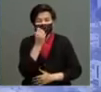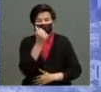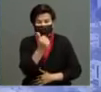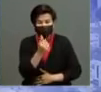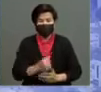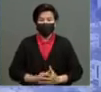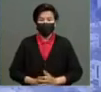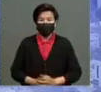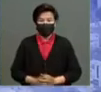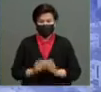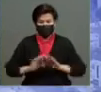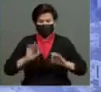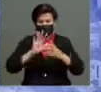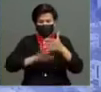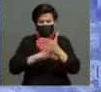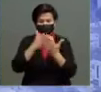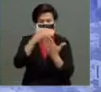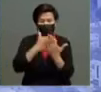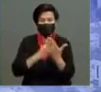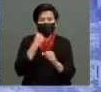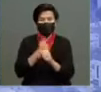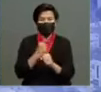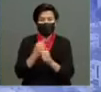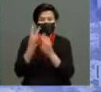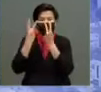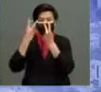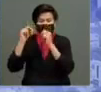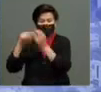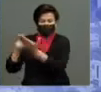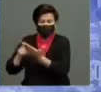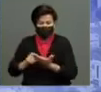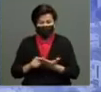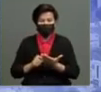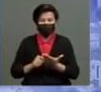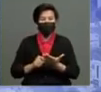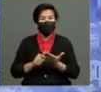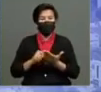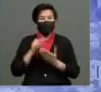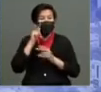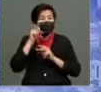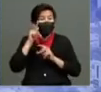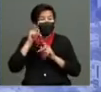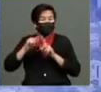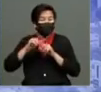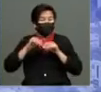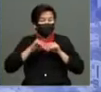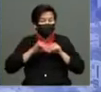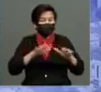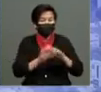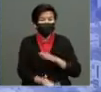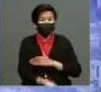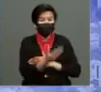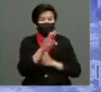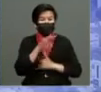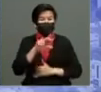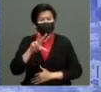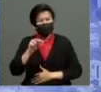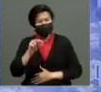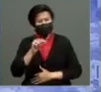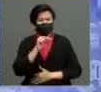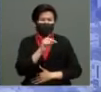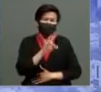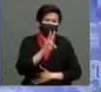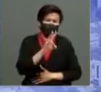วที่สุดก็เป็นมาตรการที่ท่านนายกรัฐมนตรีส่งข้อมูลถึงพี่น้องประชาชนโดยเร็ว 7:30 ก็จะเห็นนะครับประมาณ